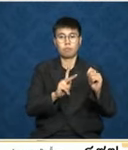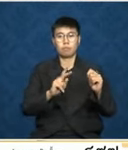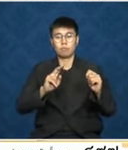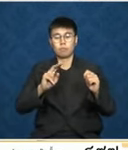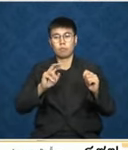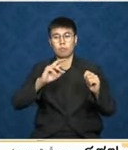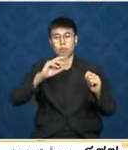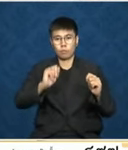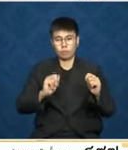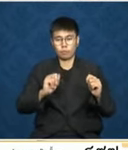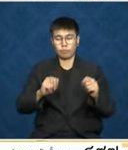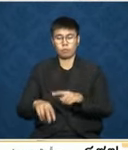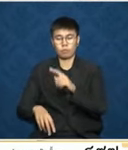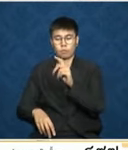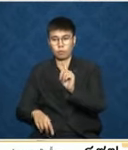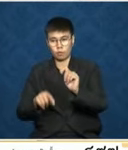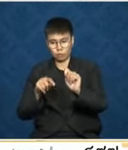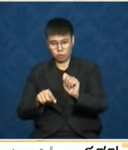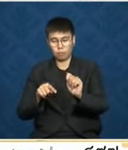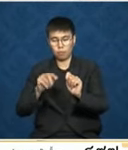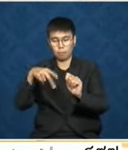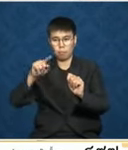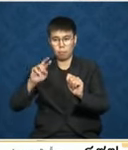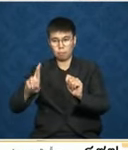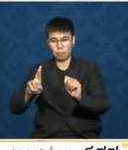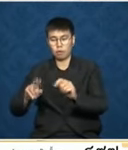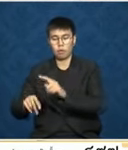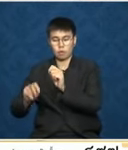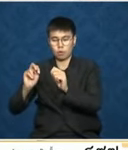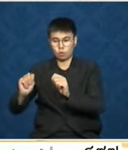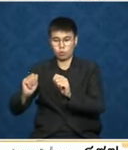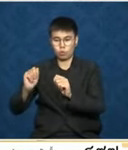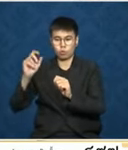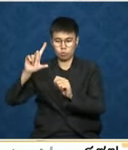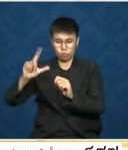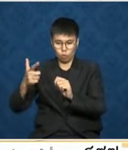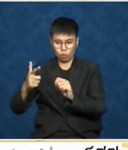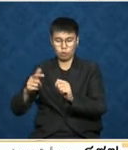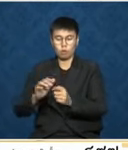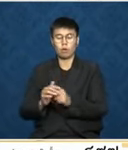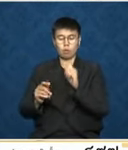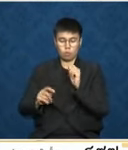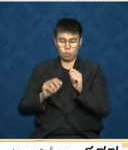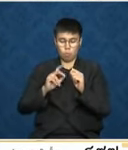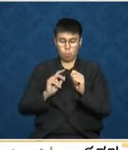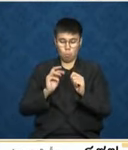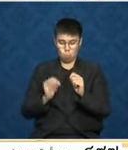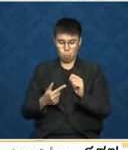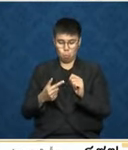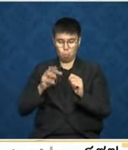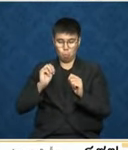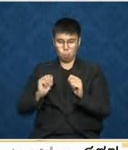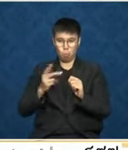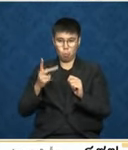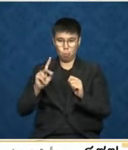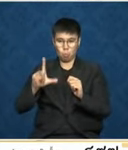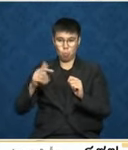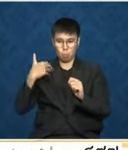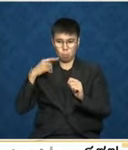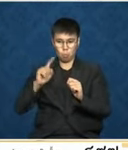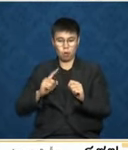ตำบลพงประสาทตำบลร่อนทองตำบลทองมงคลได้รับความเดือดร้อนจากการกัด